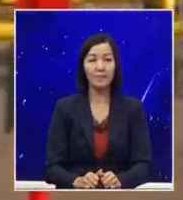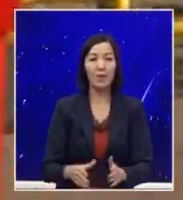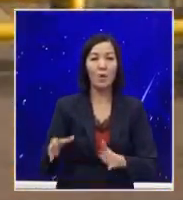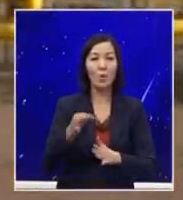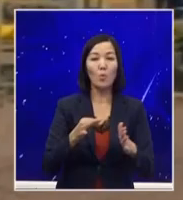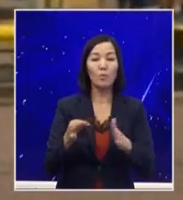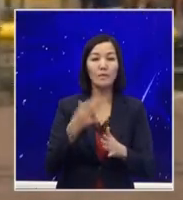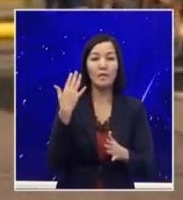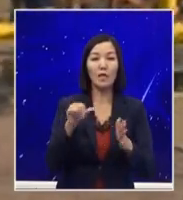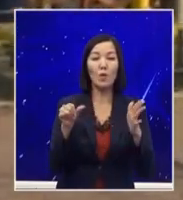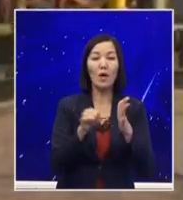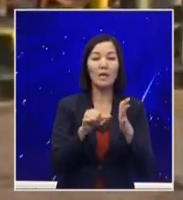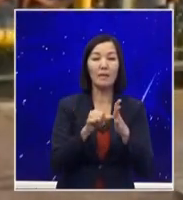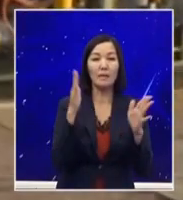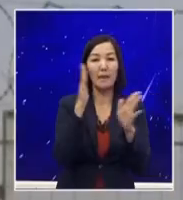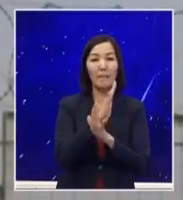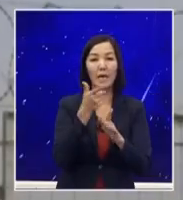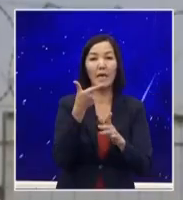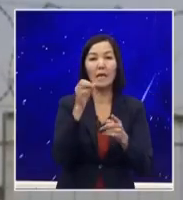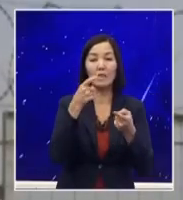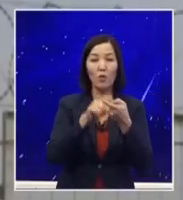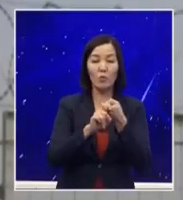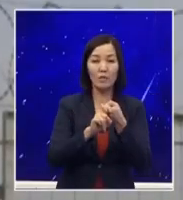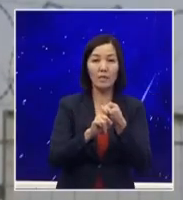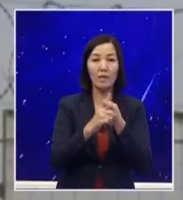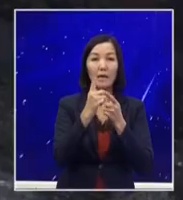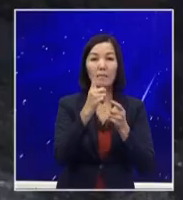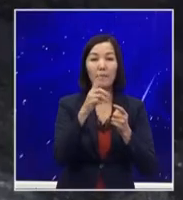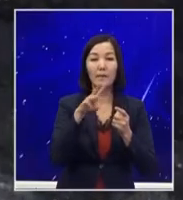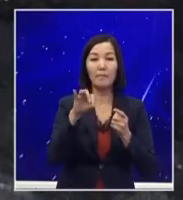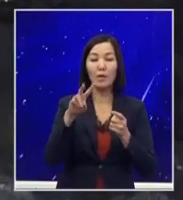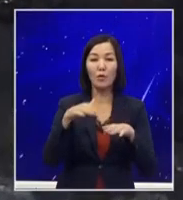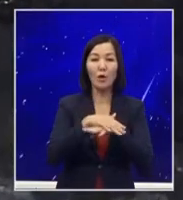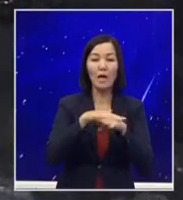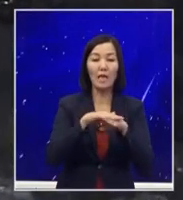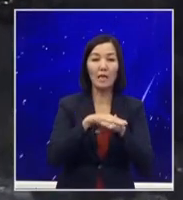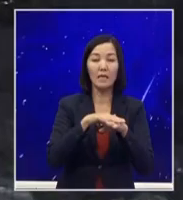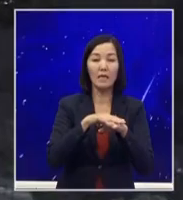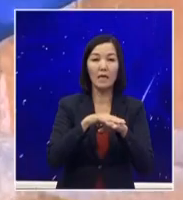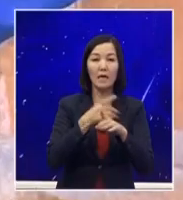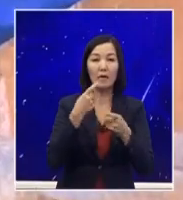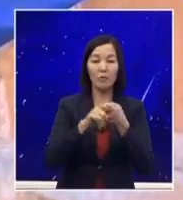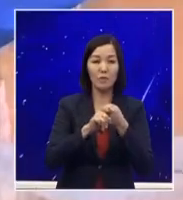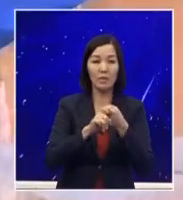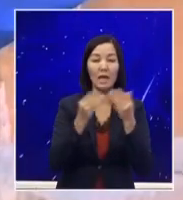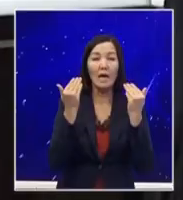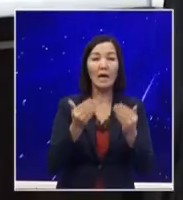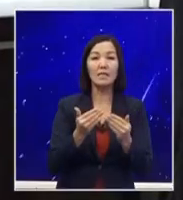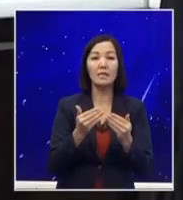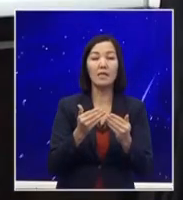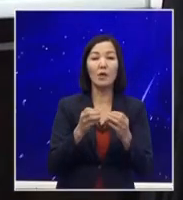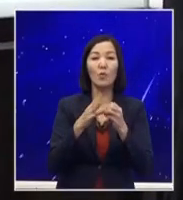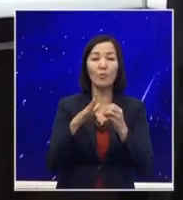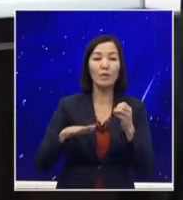Облыс халқының 56% табиғи газға қол жеткізді. 1 миллионнан аса тұрғын көгілдір отын қызығын көріп отыр. Қазір өңірдің